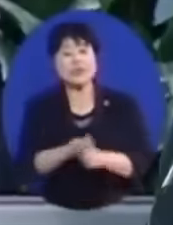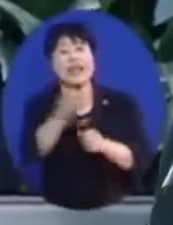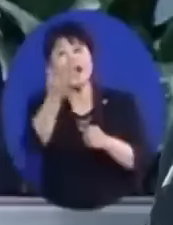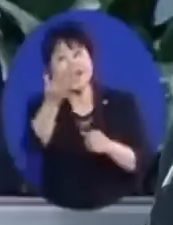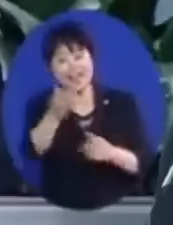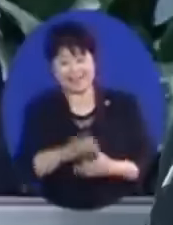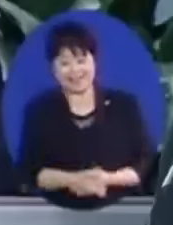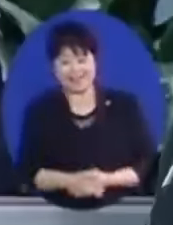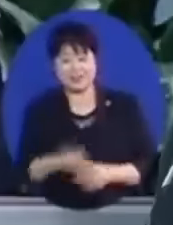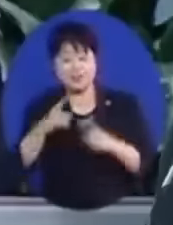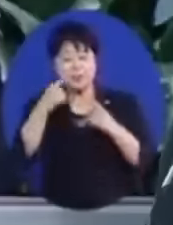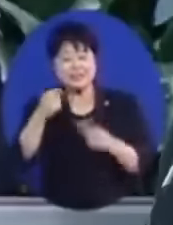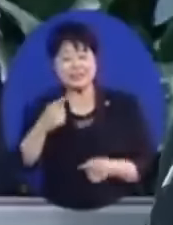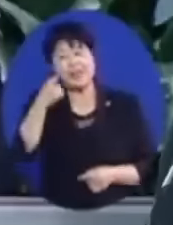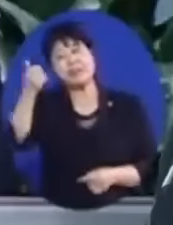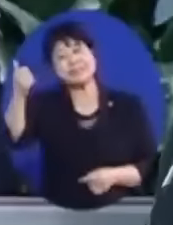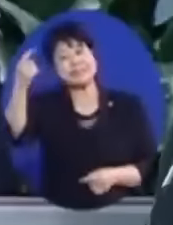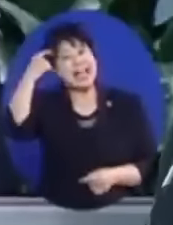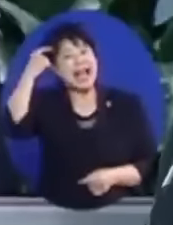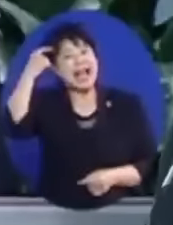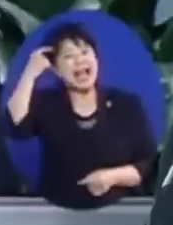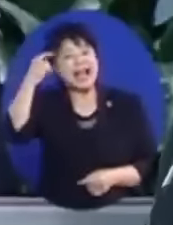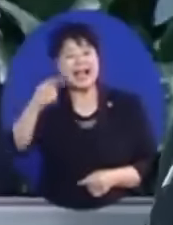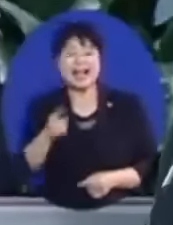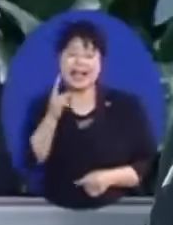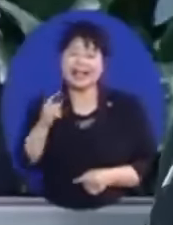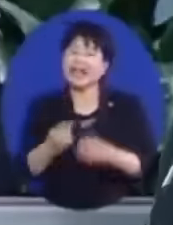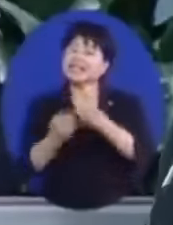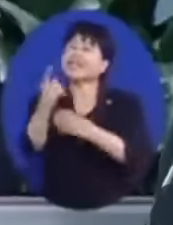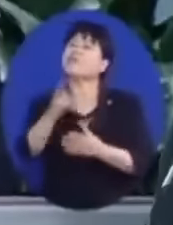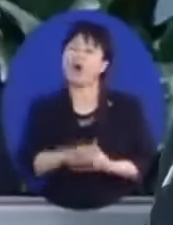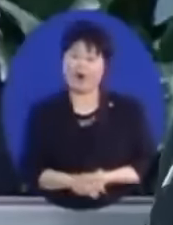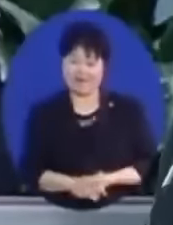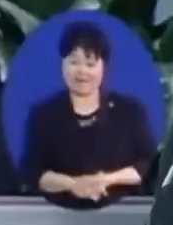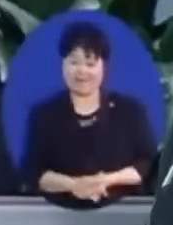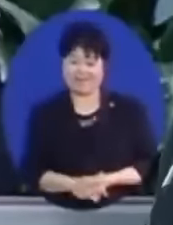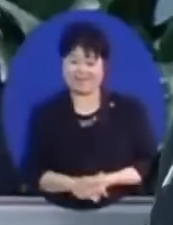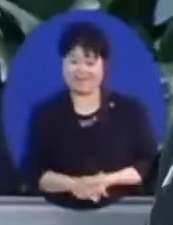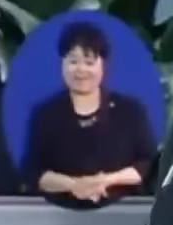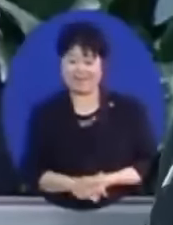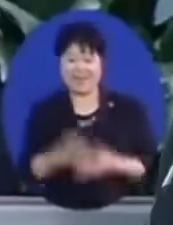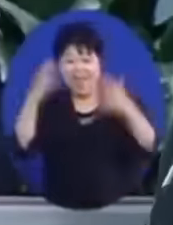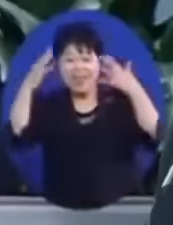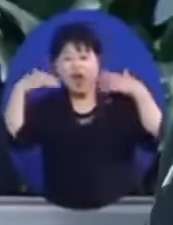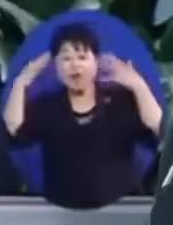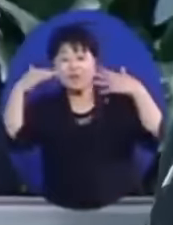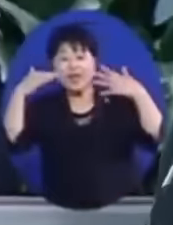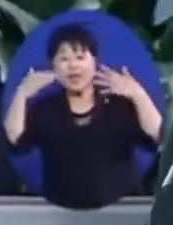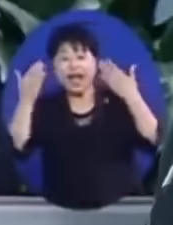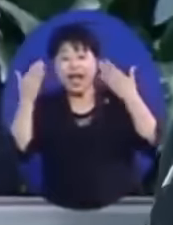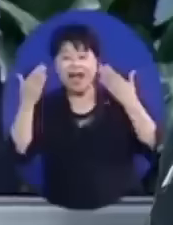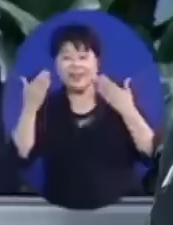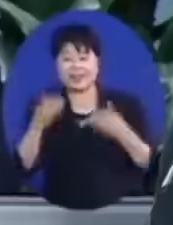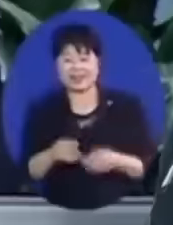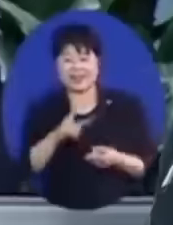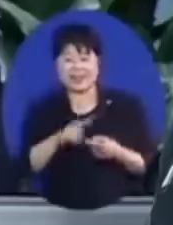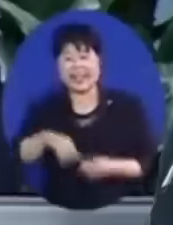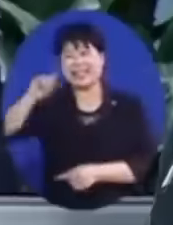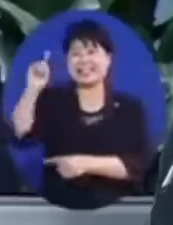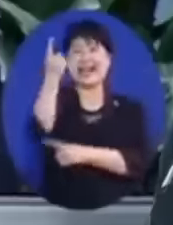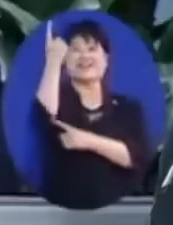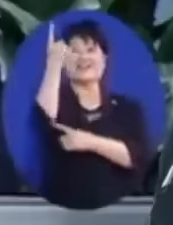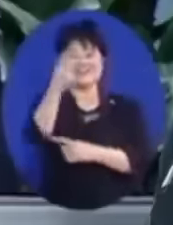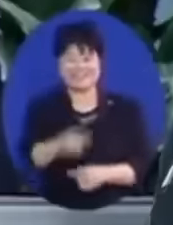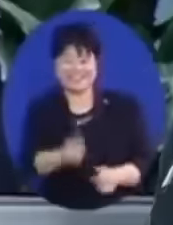사랑하지만 아버지에 대해서 생각만 하면 언제나 한 가지 떠오르는 것이 있습니다. 여름에 학교 대학 야구 시합을